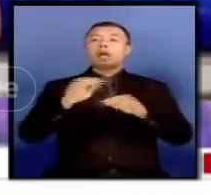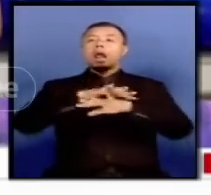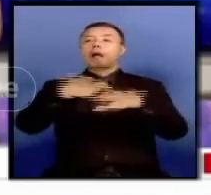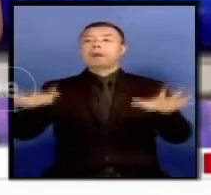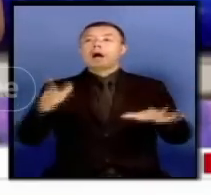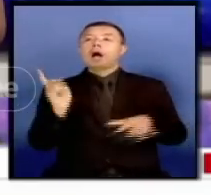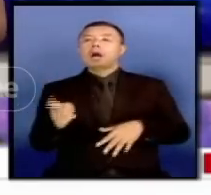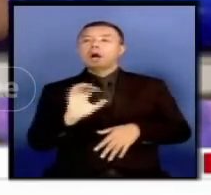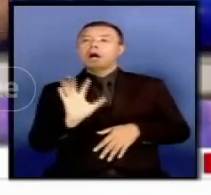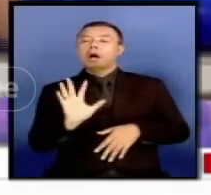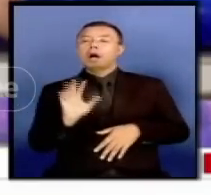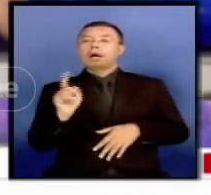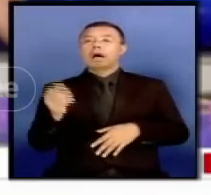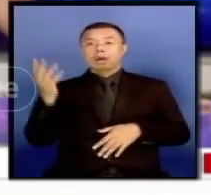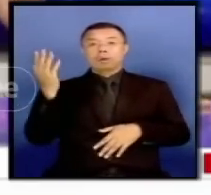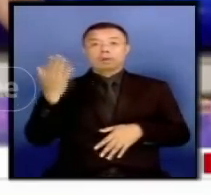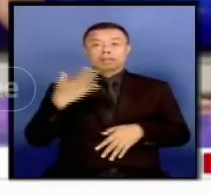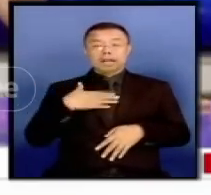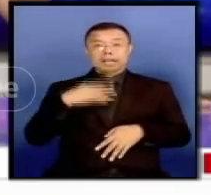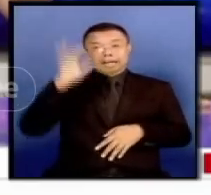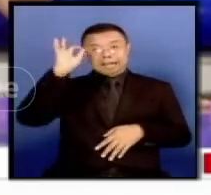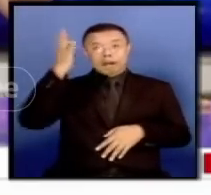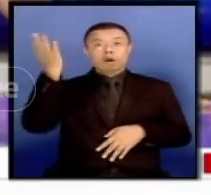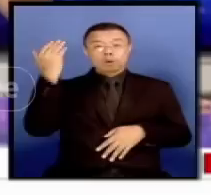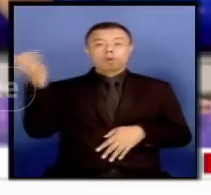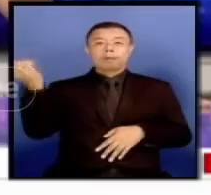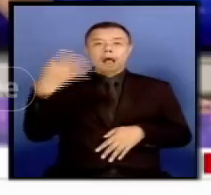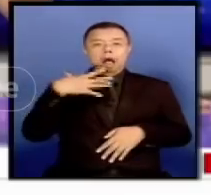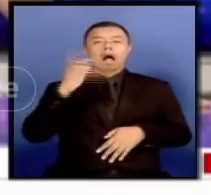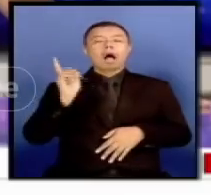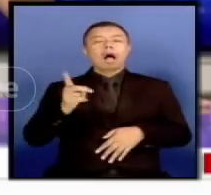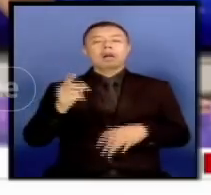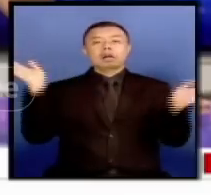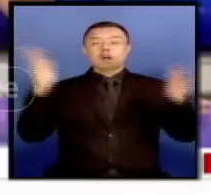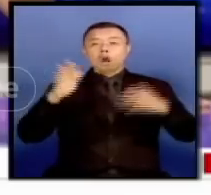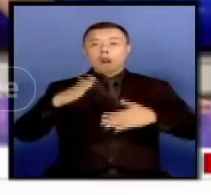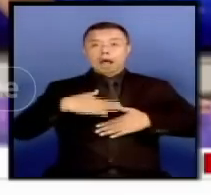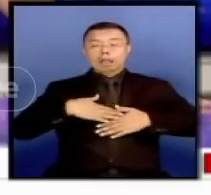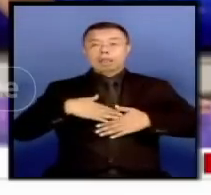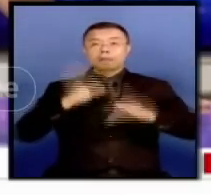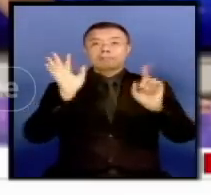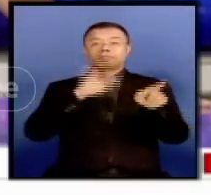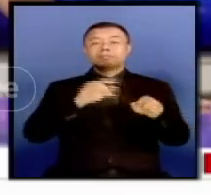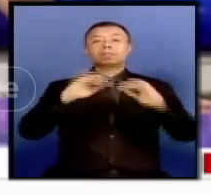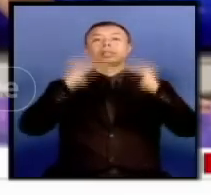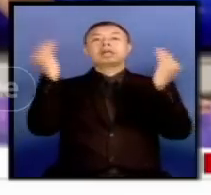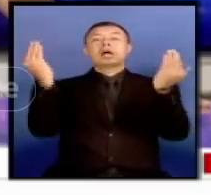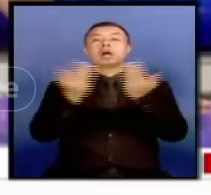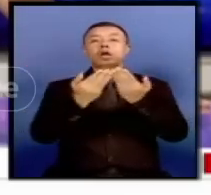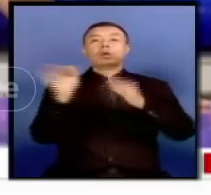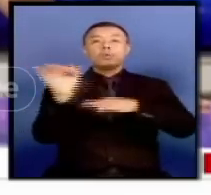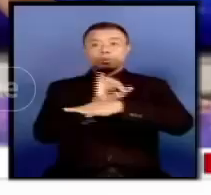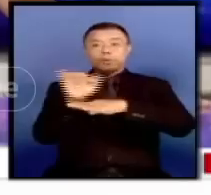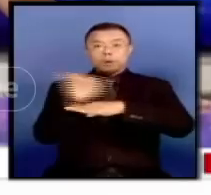misalnya? Karena kalau kami ingat laporan Anda beberapa tahun lalu, sempat ada sholat id di Stadion Sepak Bola New York